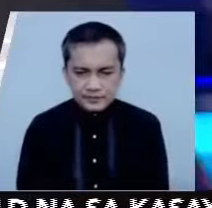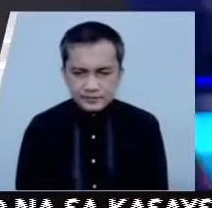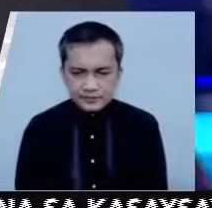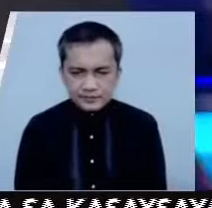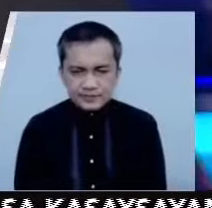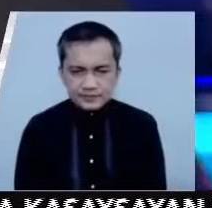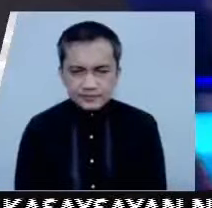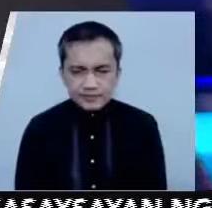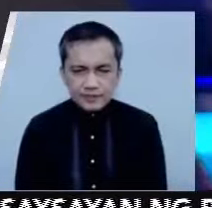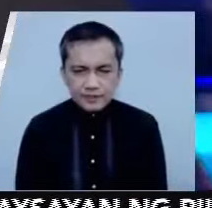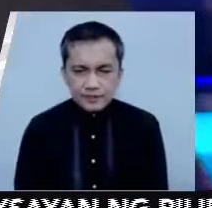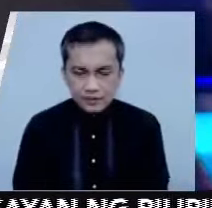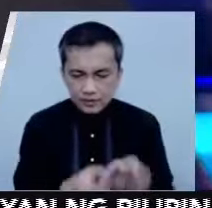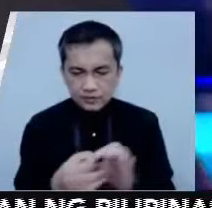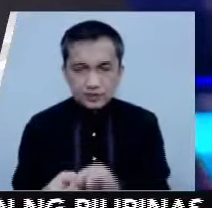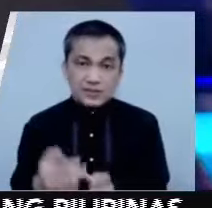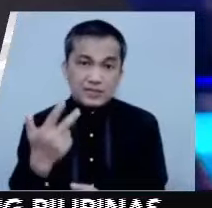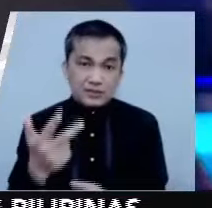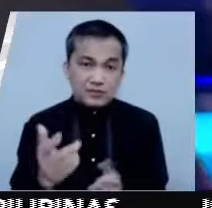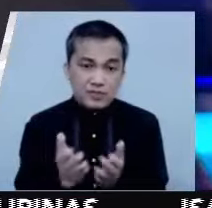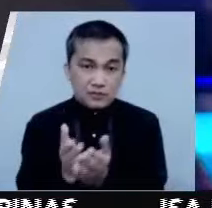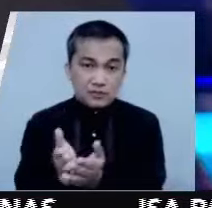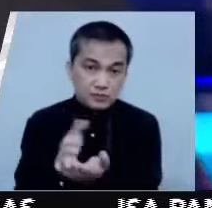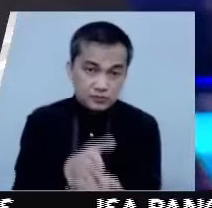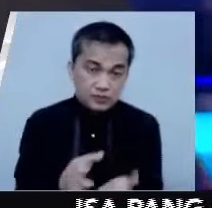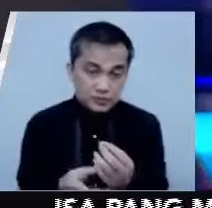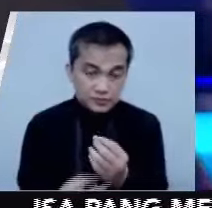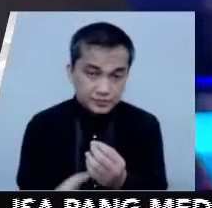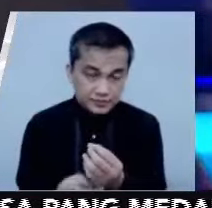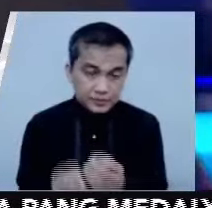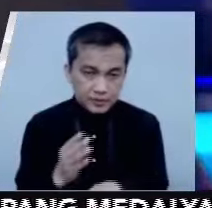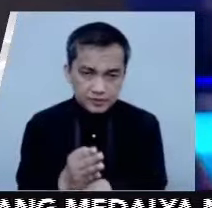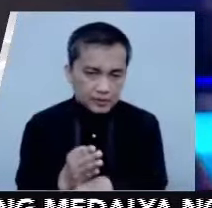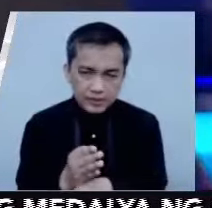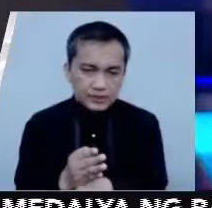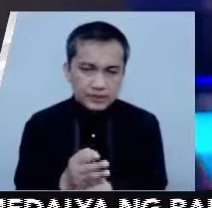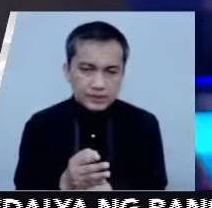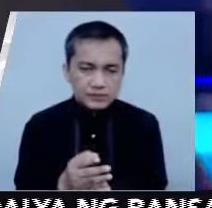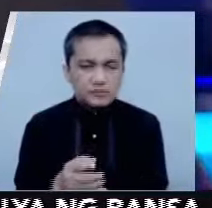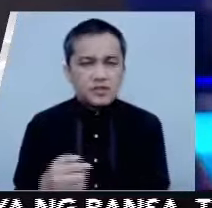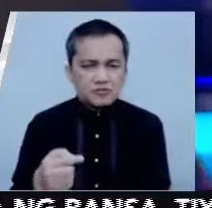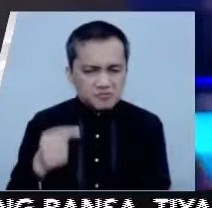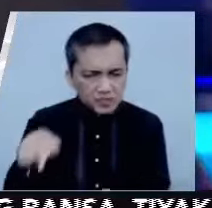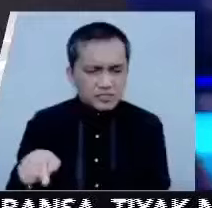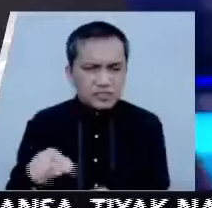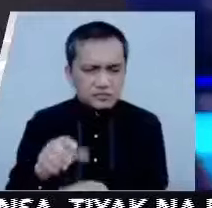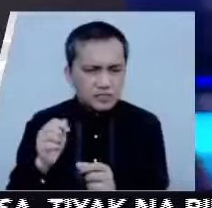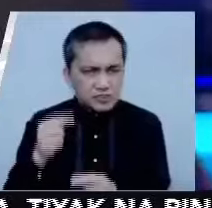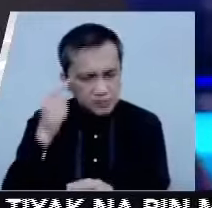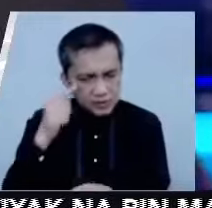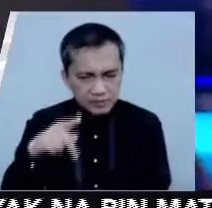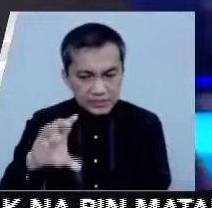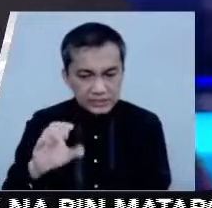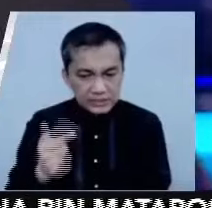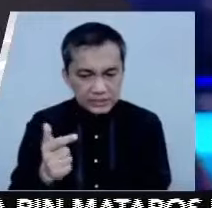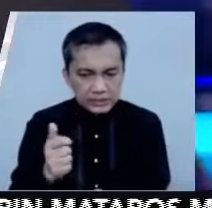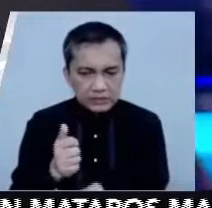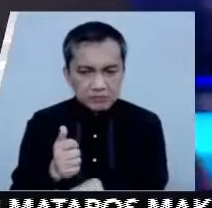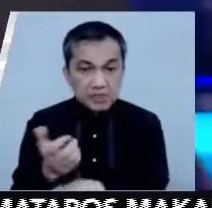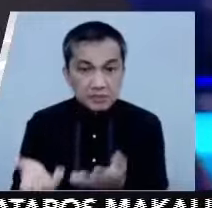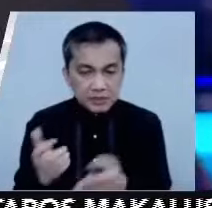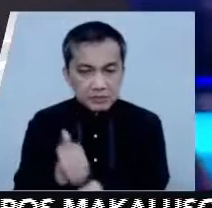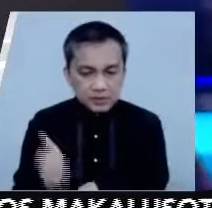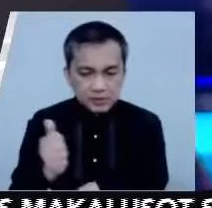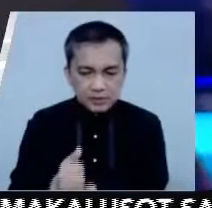Kaugnay po sa tatlong barkong nasa likod ng oil spill sa Bataan, hindi po isinasantabi ng Philippine Coast Guard ang alegasyon ng paihi